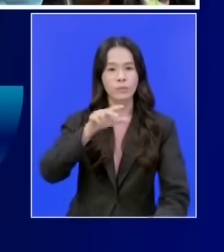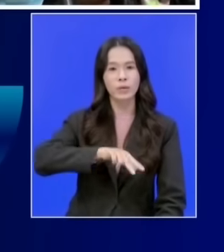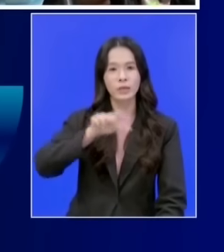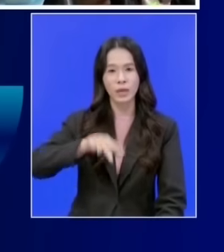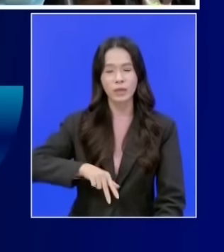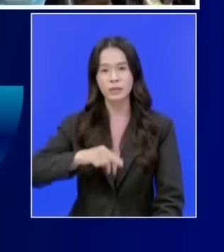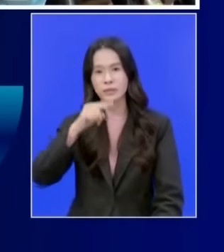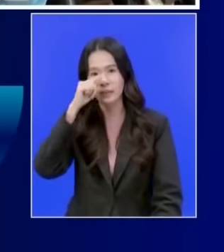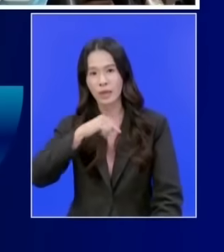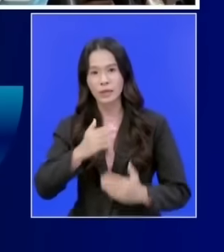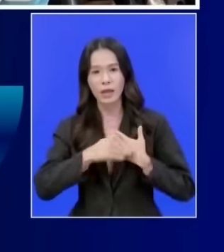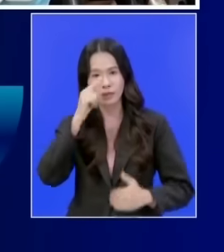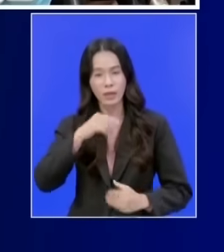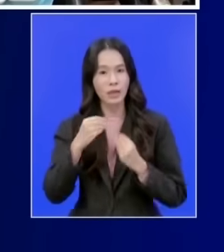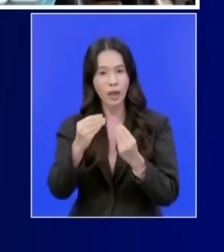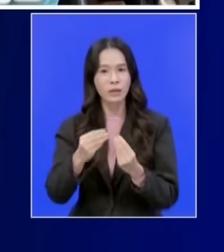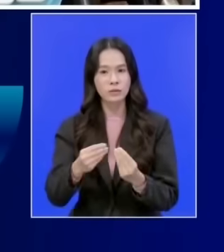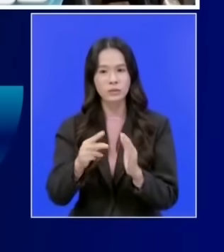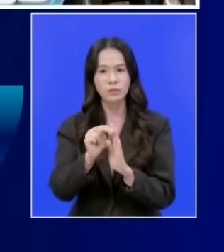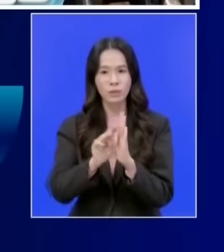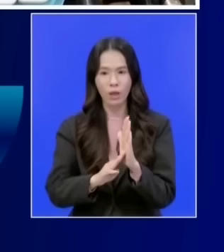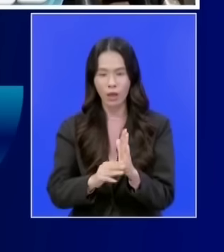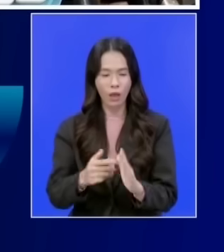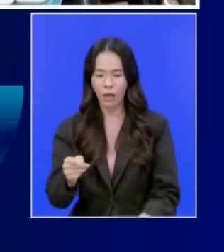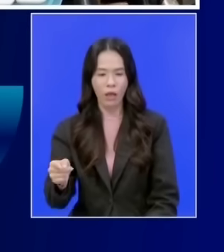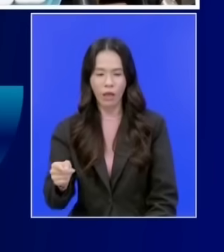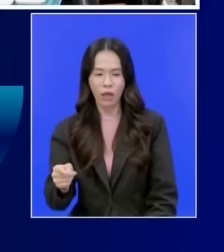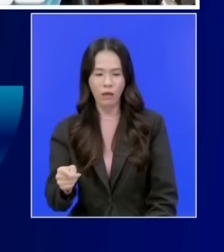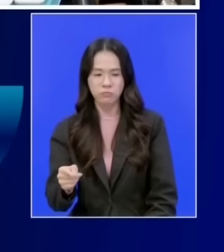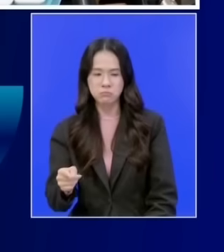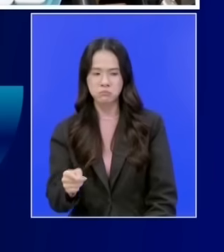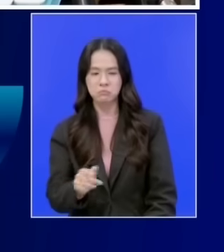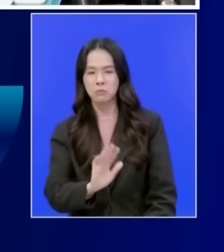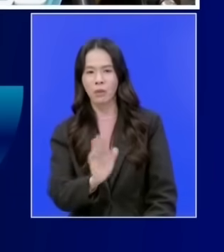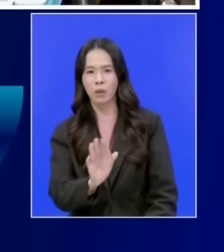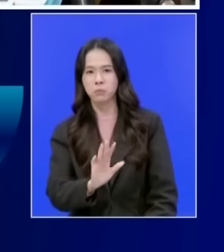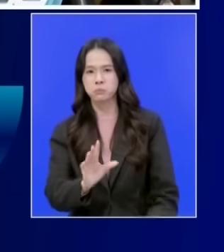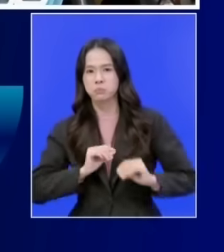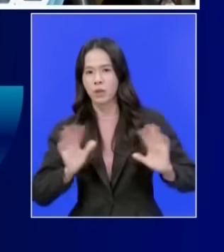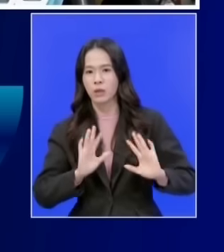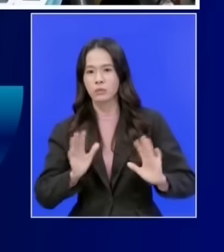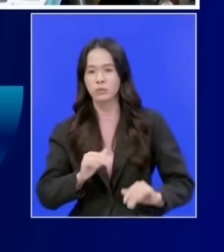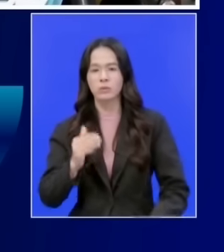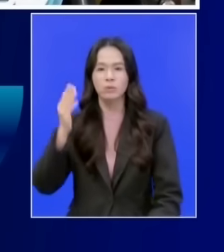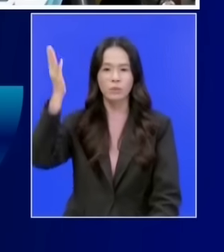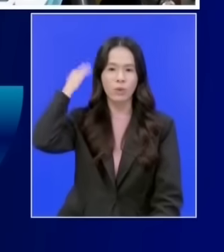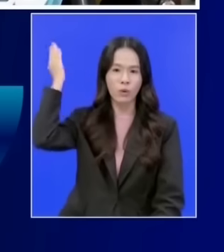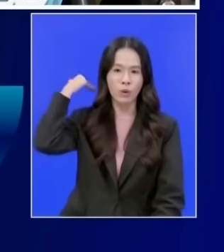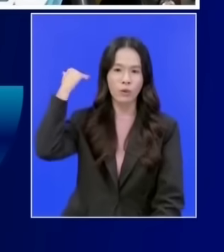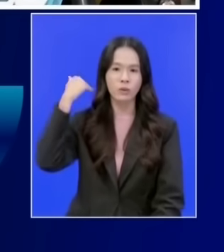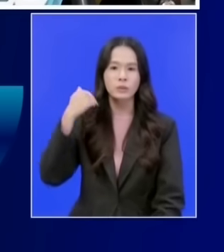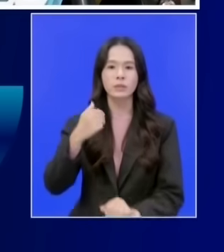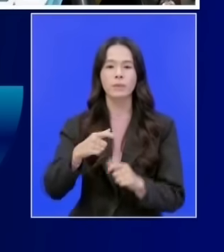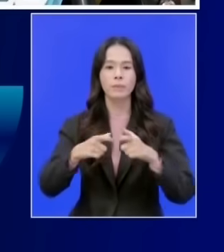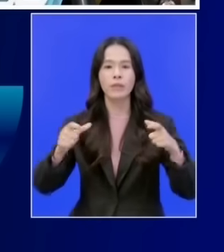เสนอนโยบายอะไรที่หนักๆเนี่ยนะครับจะมีการต่อต้านอย่างสุดหัวสุดฝาสมัยอดีต30บาทรักษา